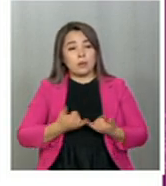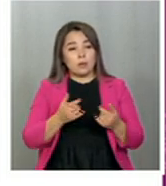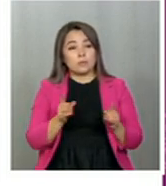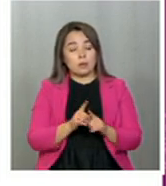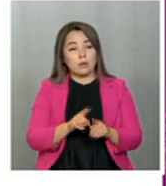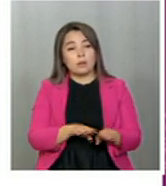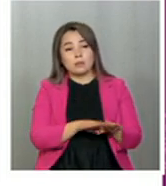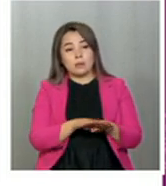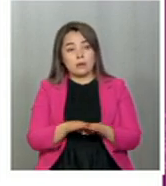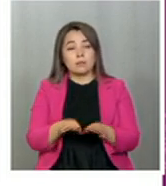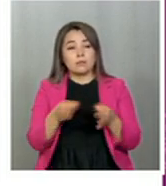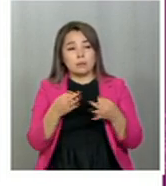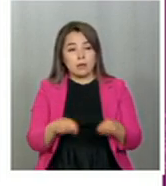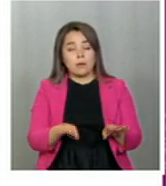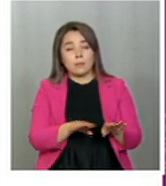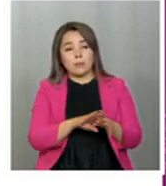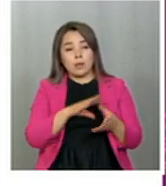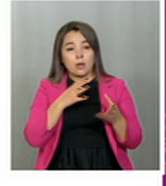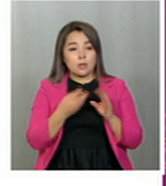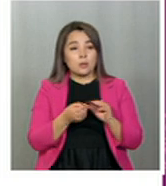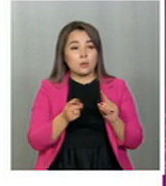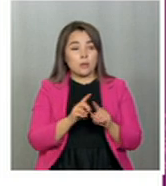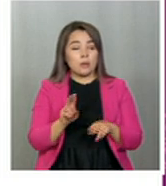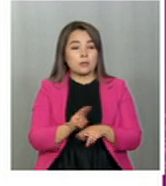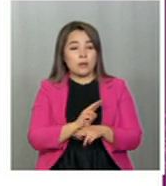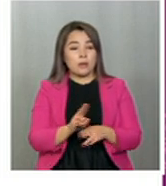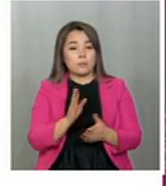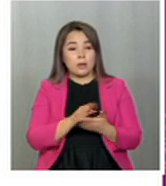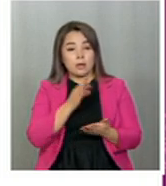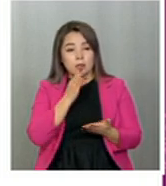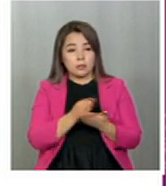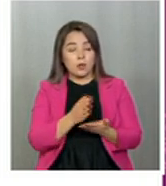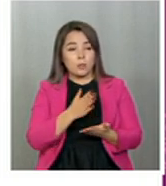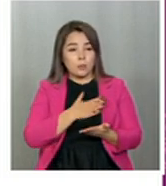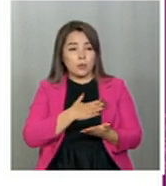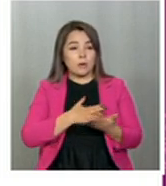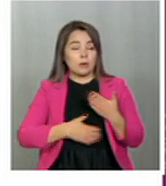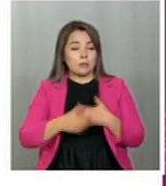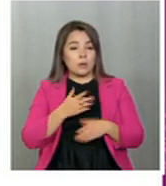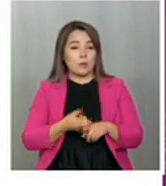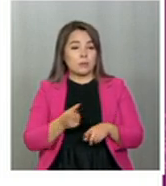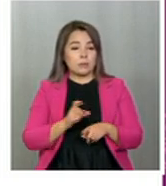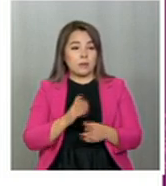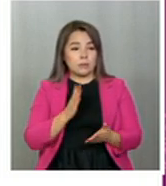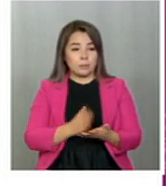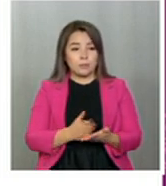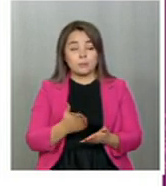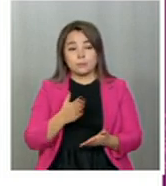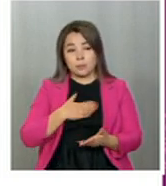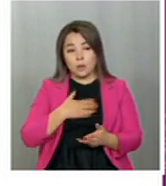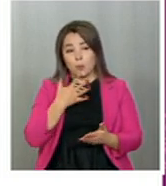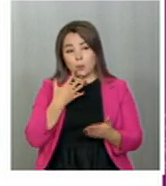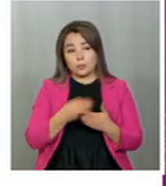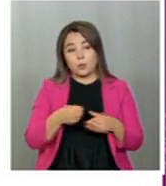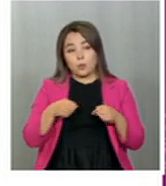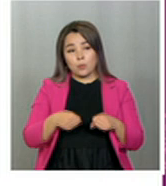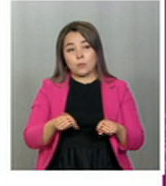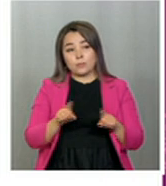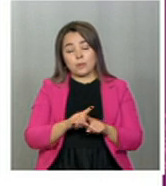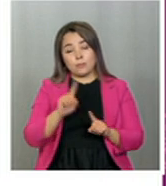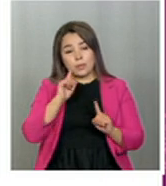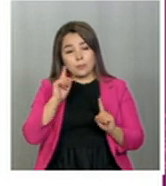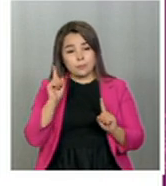теңдік және ынтымақтастық рухында тәрбиеленіп жатқаны мені қатты қуантады. Мен өз құқығымды